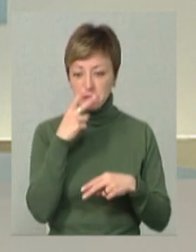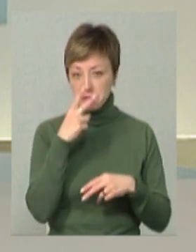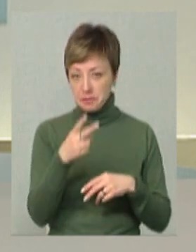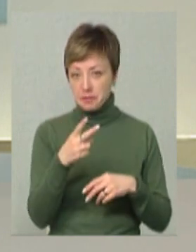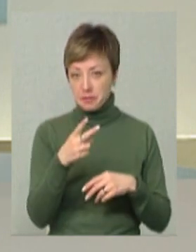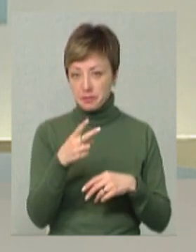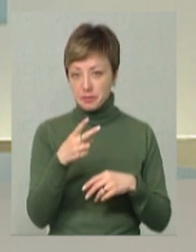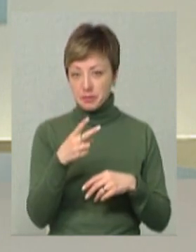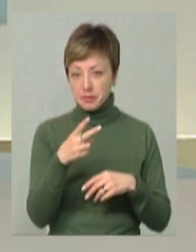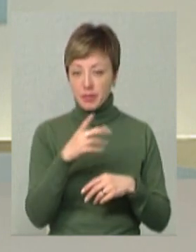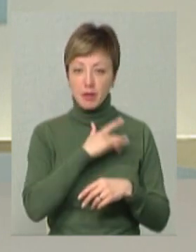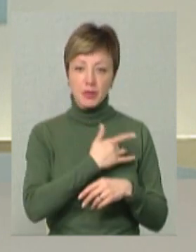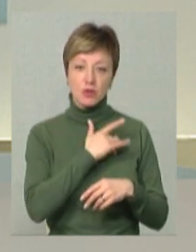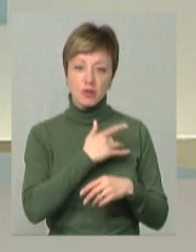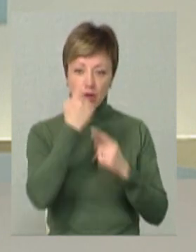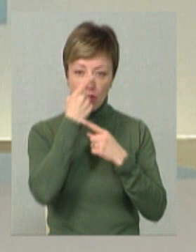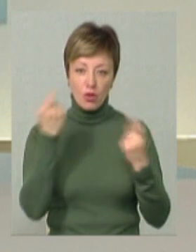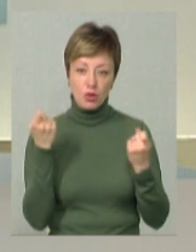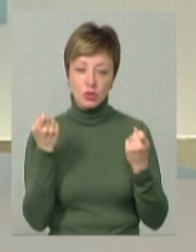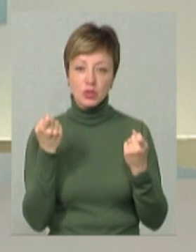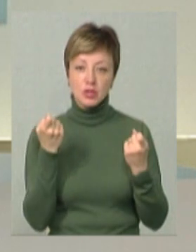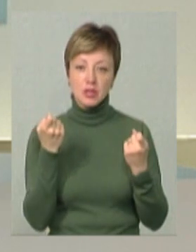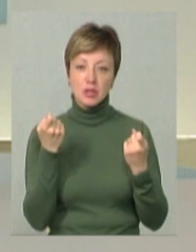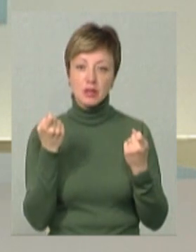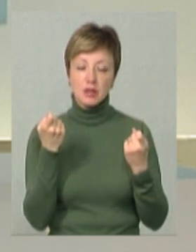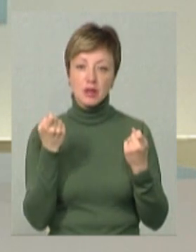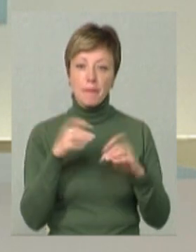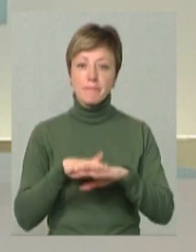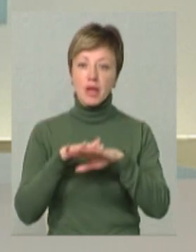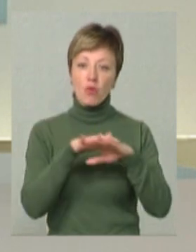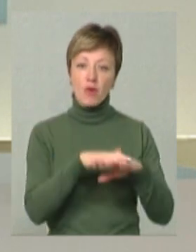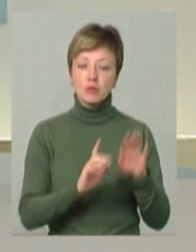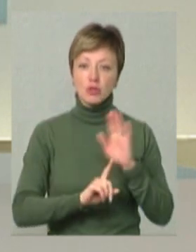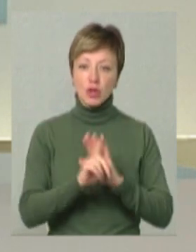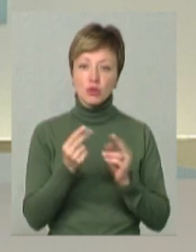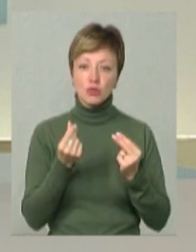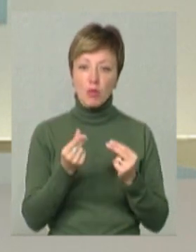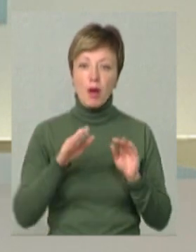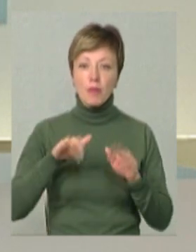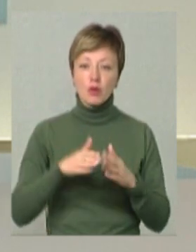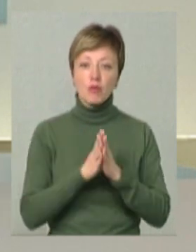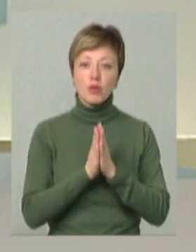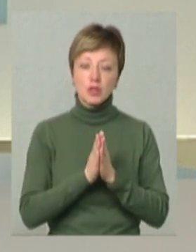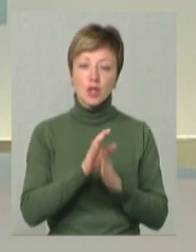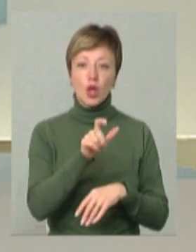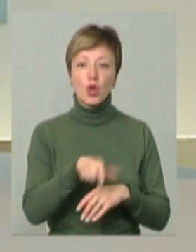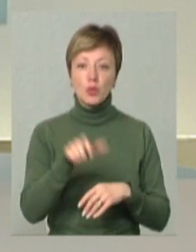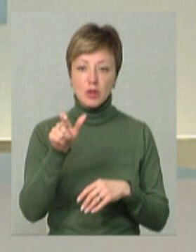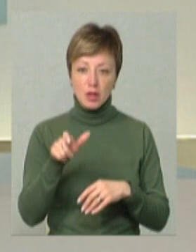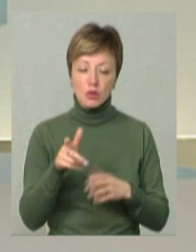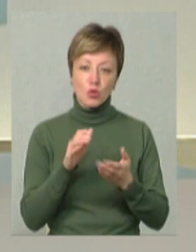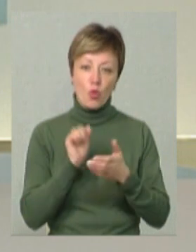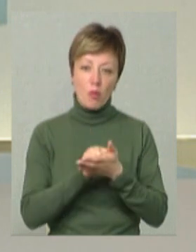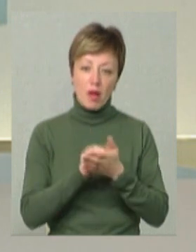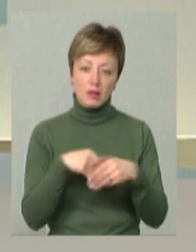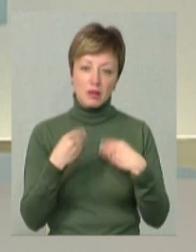побачили підозрілі оголошення, перерахували спочатку певну суму, а потім попросили людину якісь